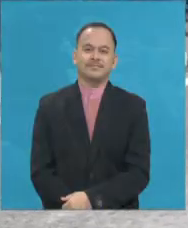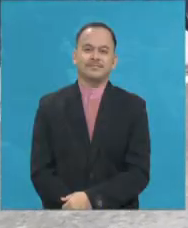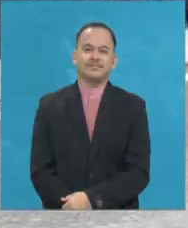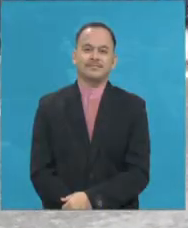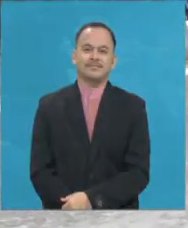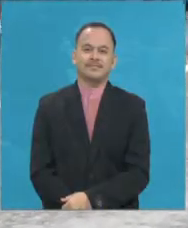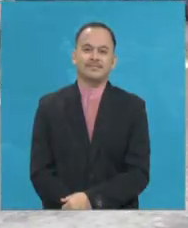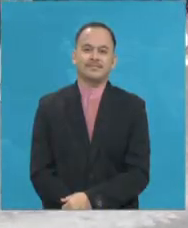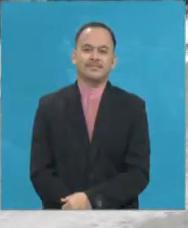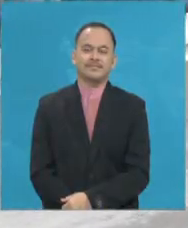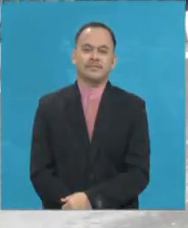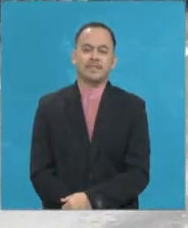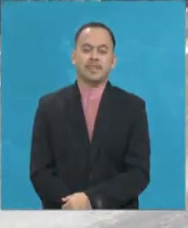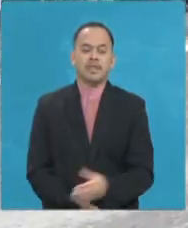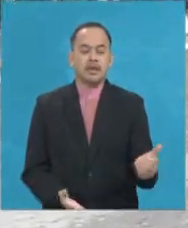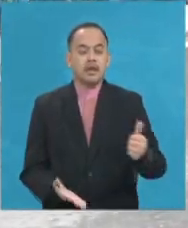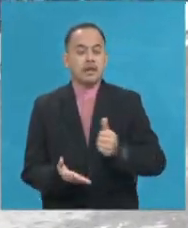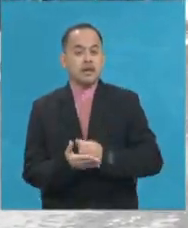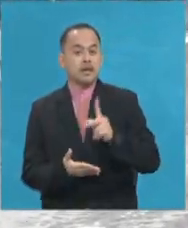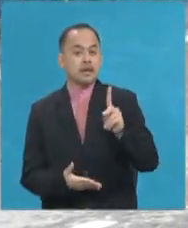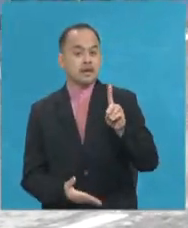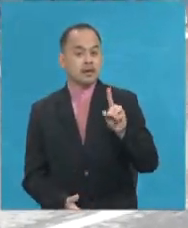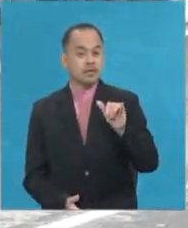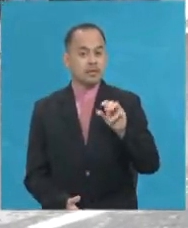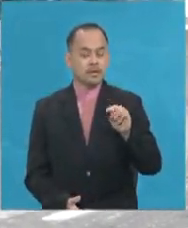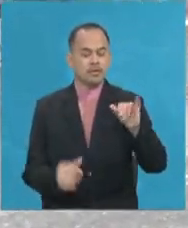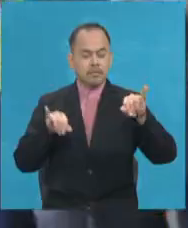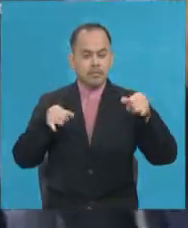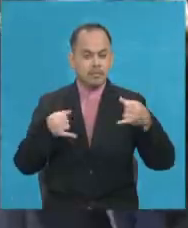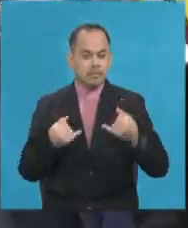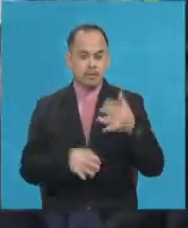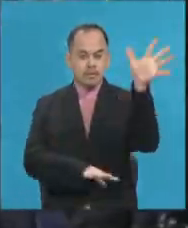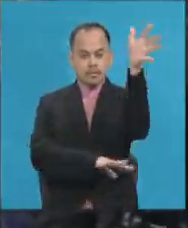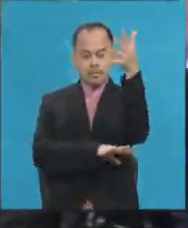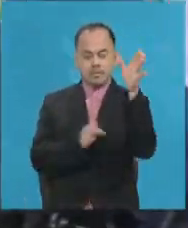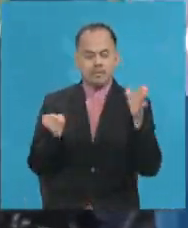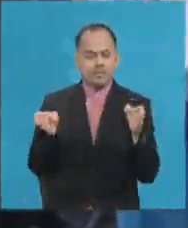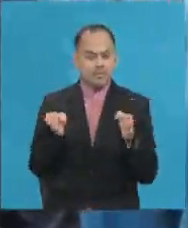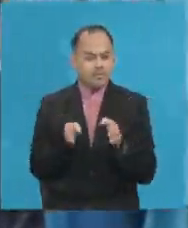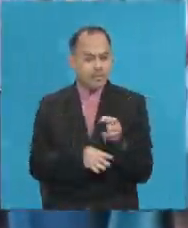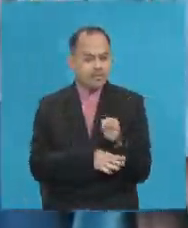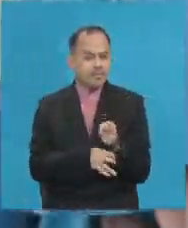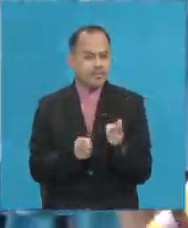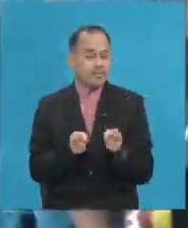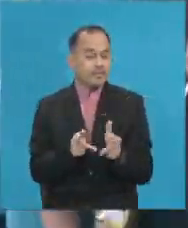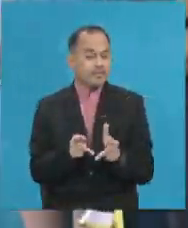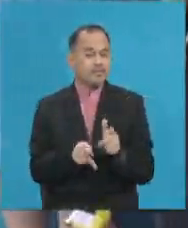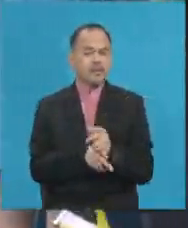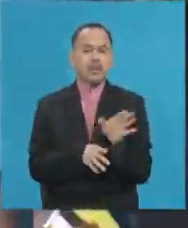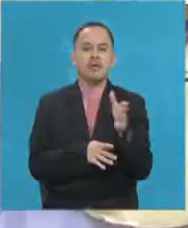Oh begitu keberangkatan kebawa Duri yang mahamulia dijunjung dengan kibaran megah bendera kecil negara Brunei Darussalam